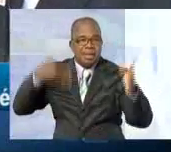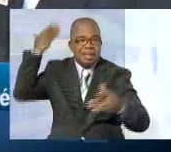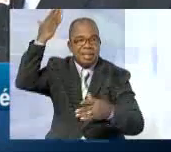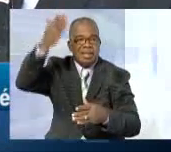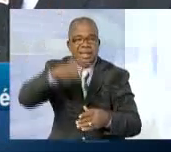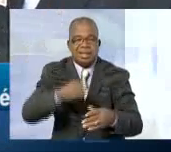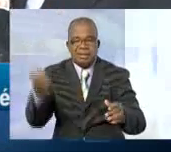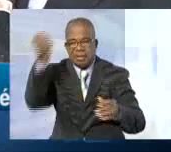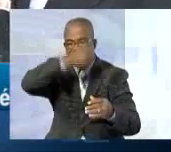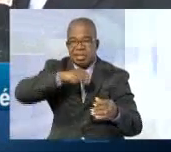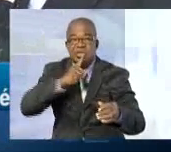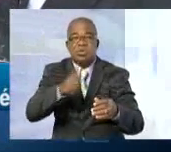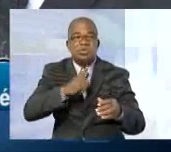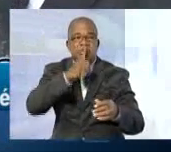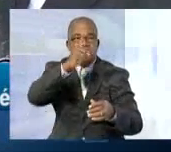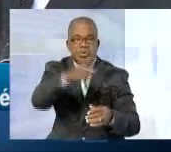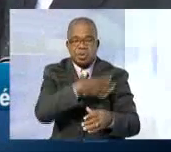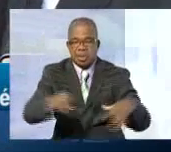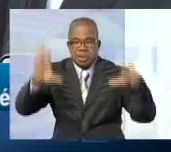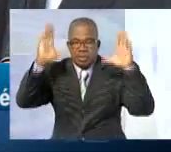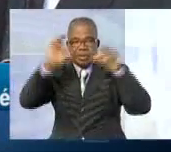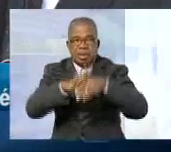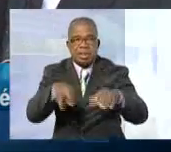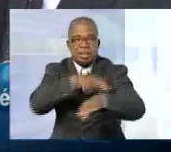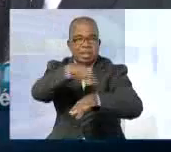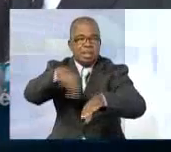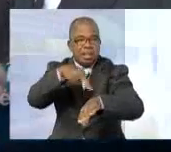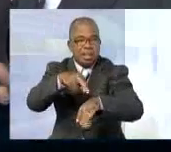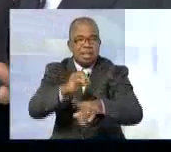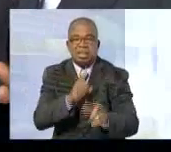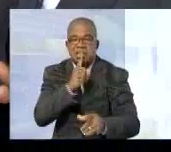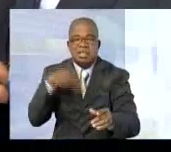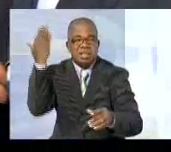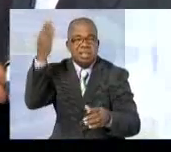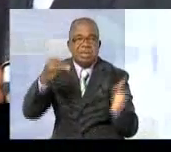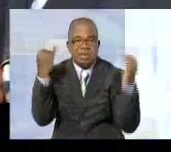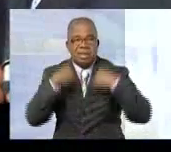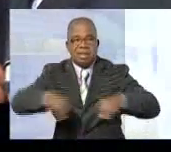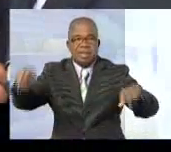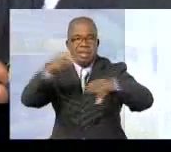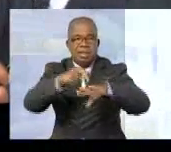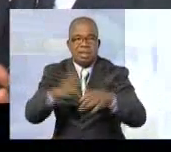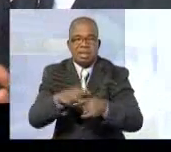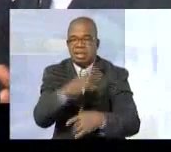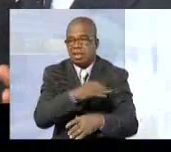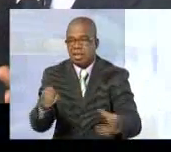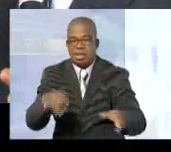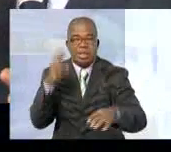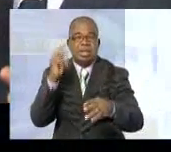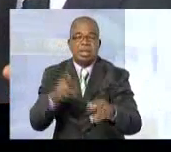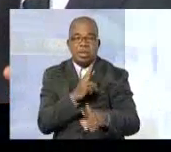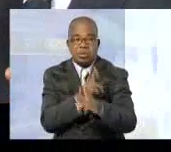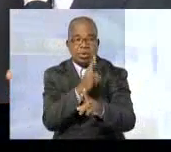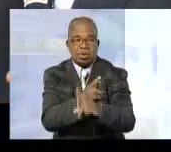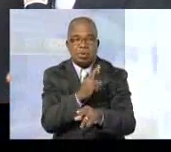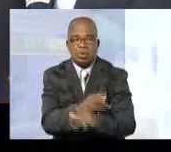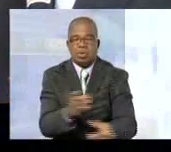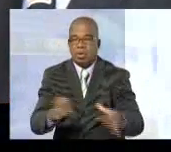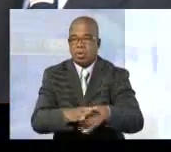que le président de la République et les autorités seront très bien informés du rôle que le médiateur N'Golo, moi-même,